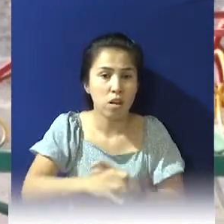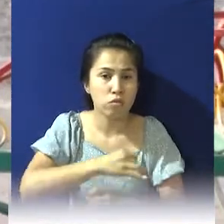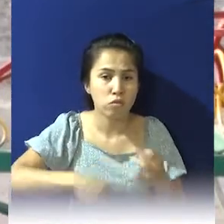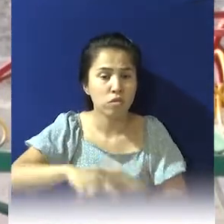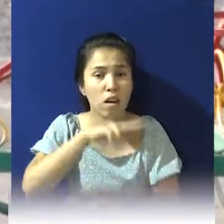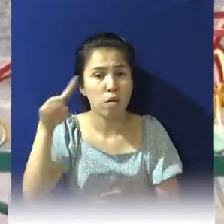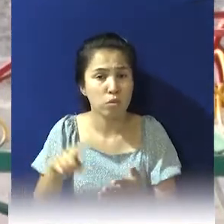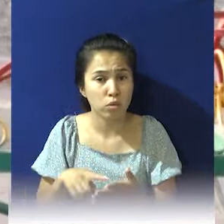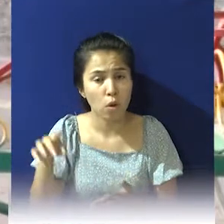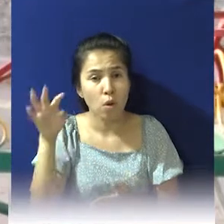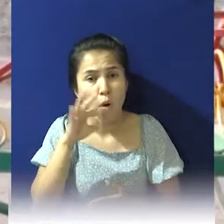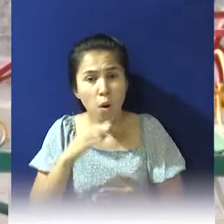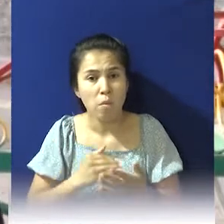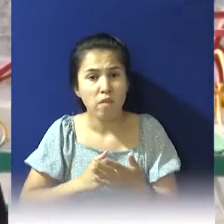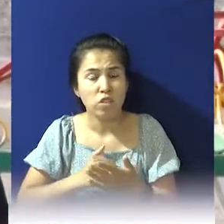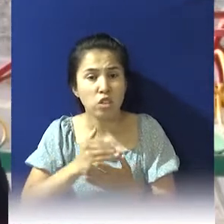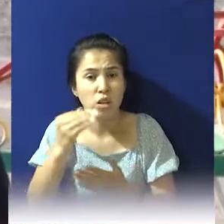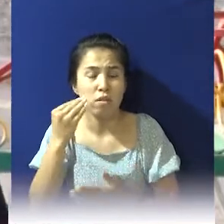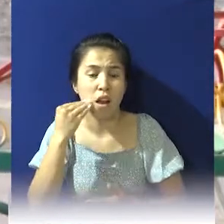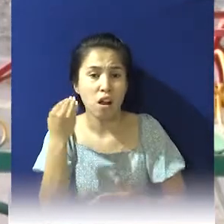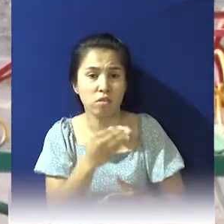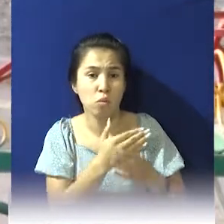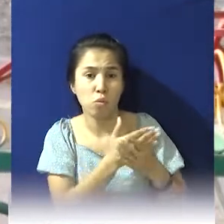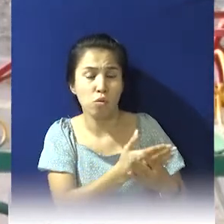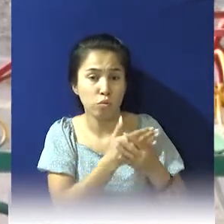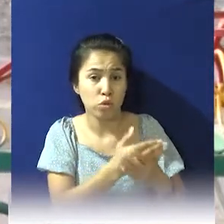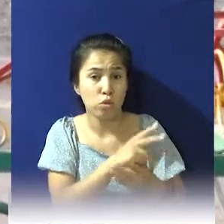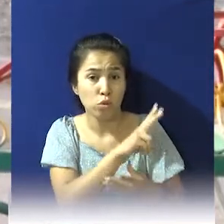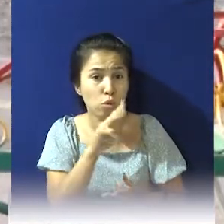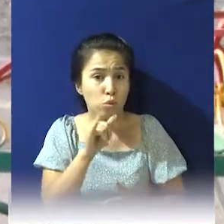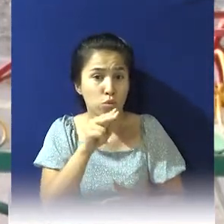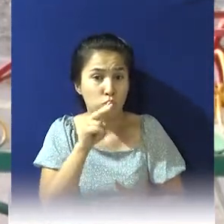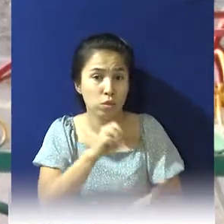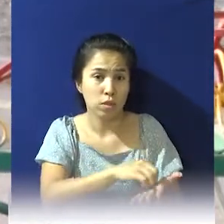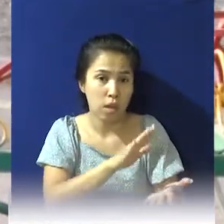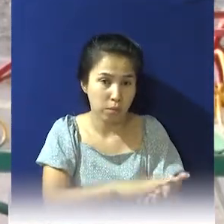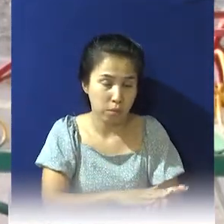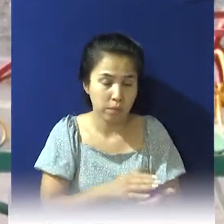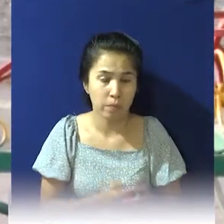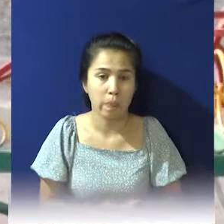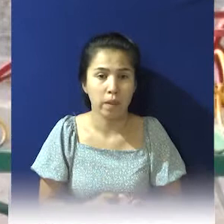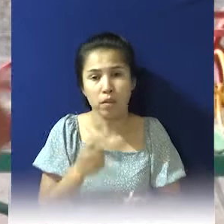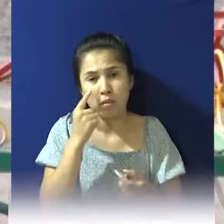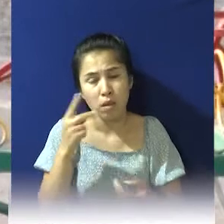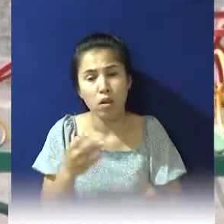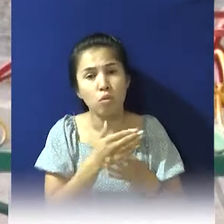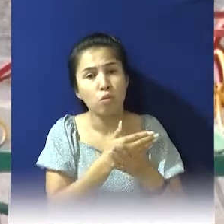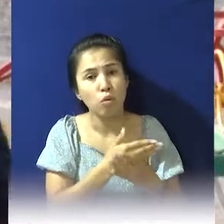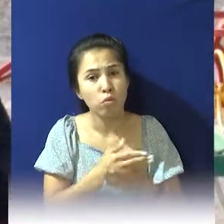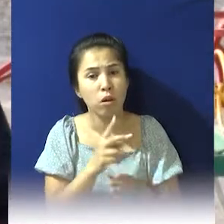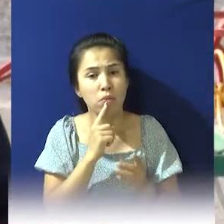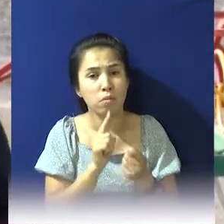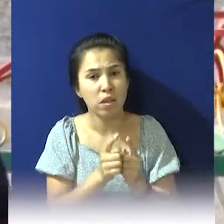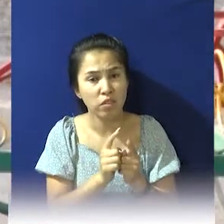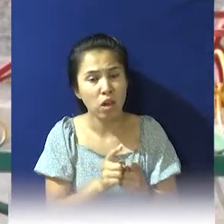зияют кругом дырами. Детям нашим и играть-то негде, по сути. Куда им деваться? Не дома же сидеть целыми днями. Мы же не в чужой